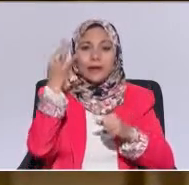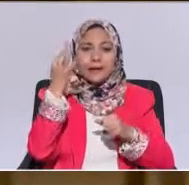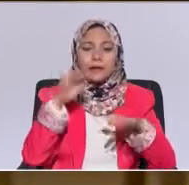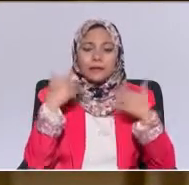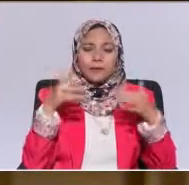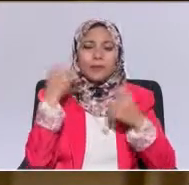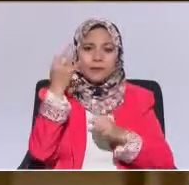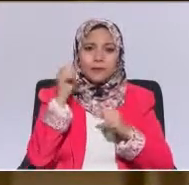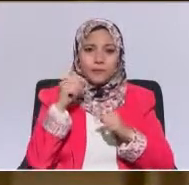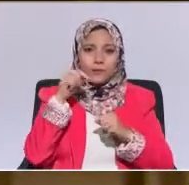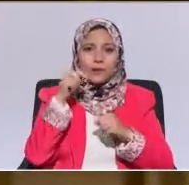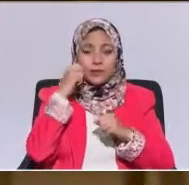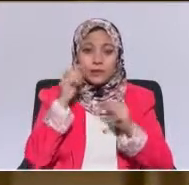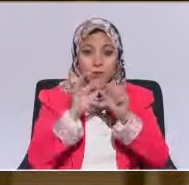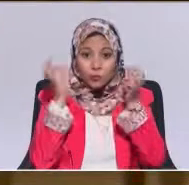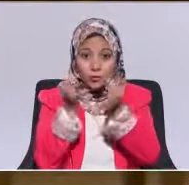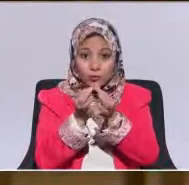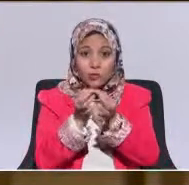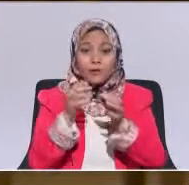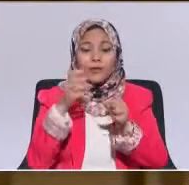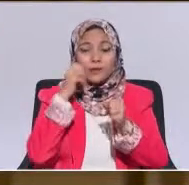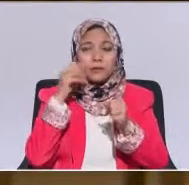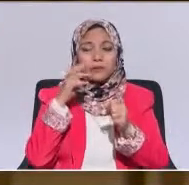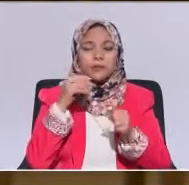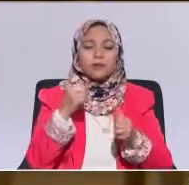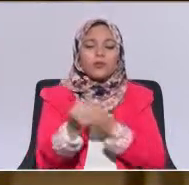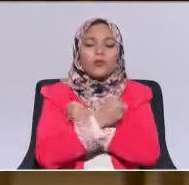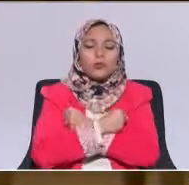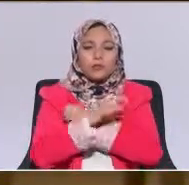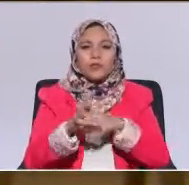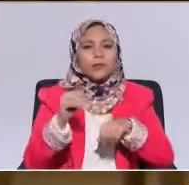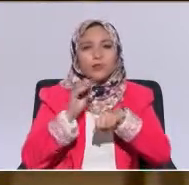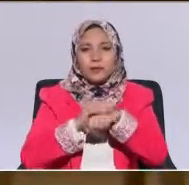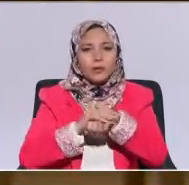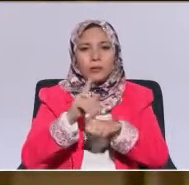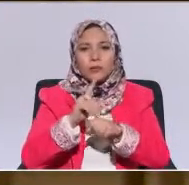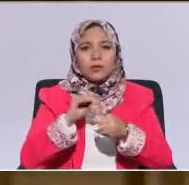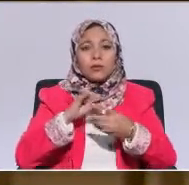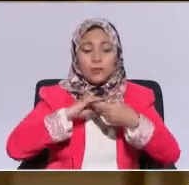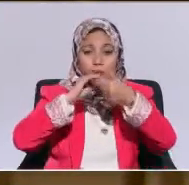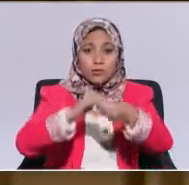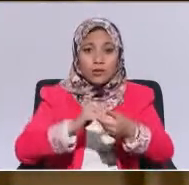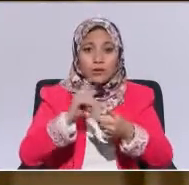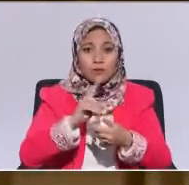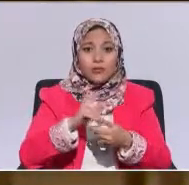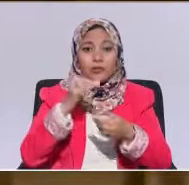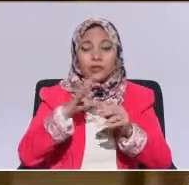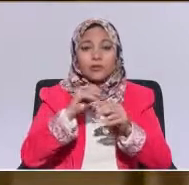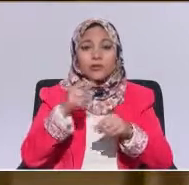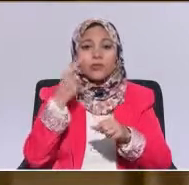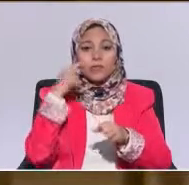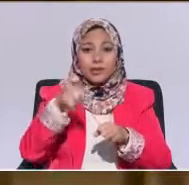رجالها. أسرة فقدت السند والحضن والدفء والحماية، وعليها أنها تواجه